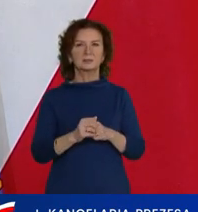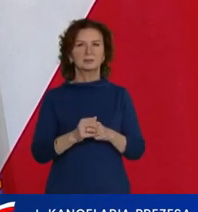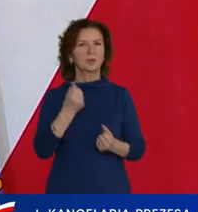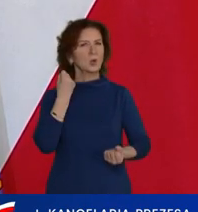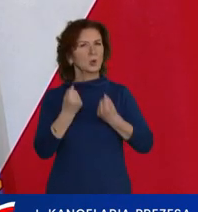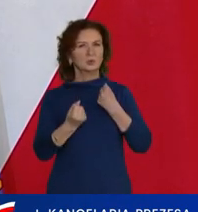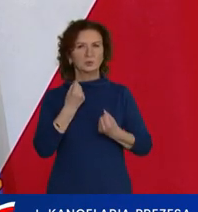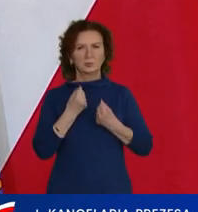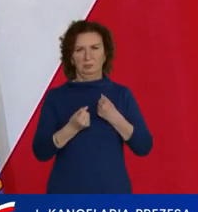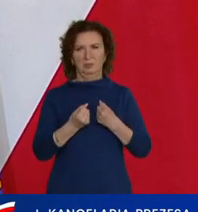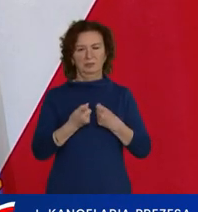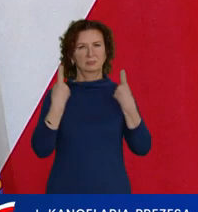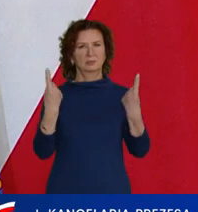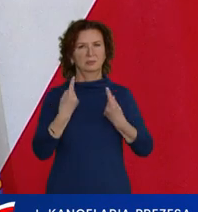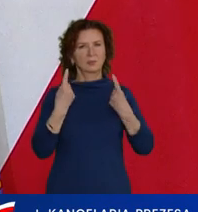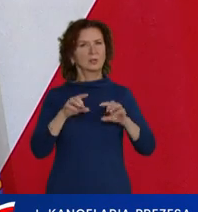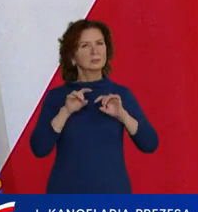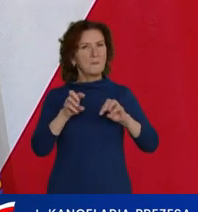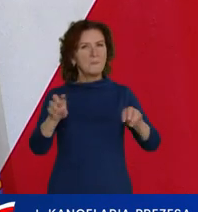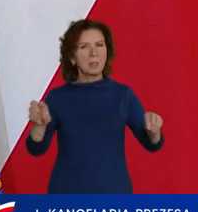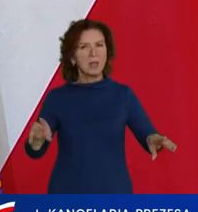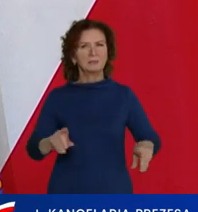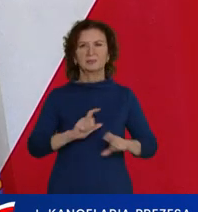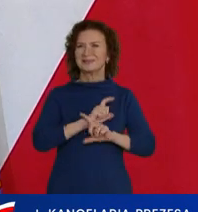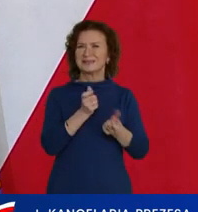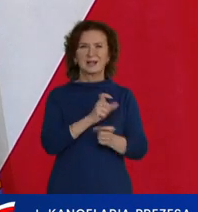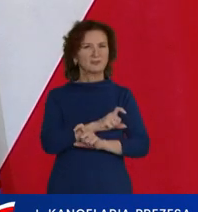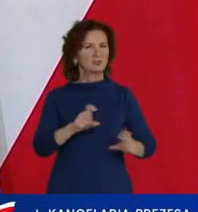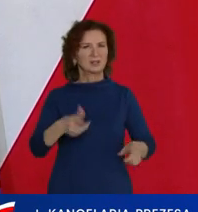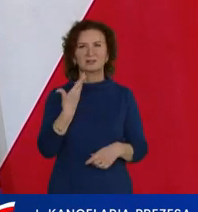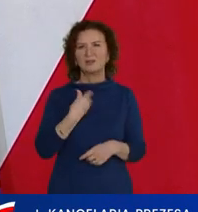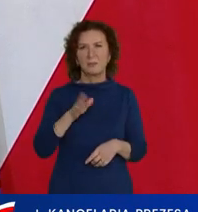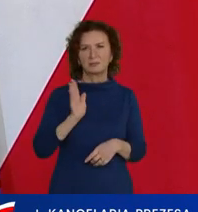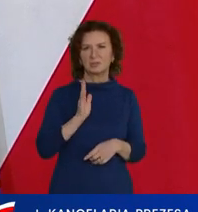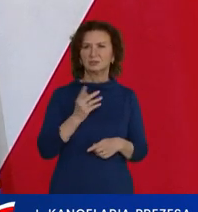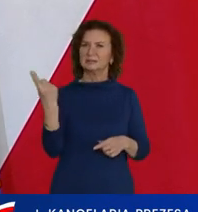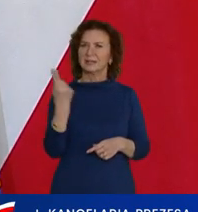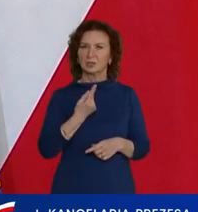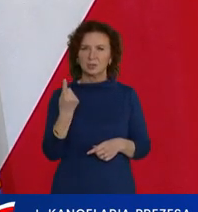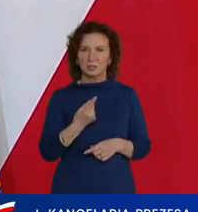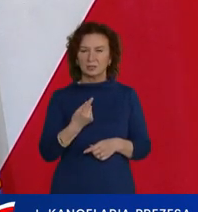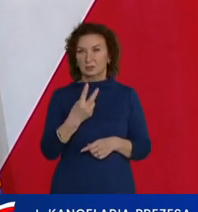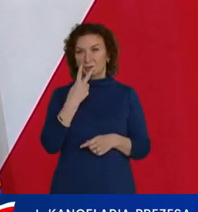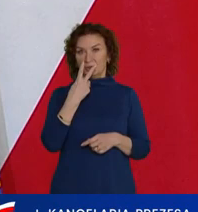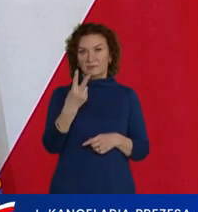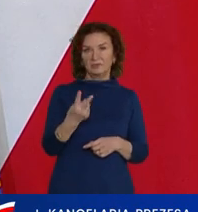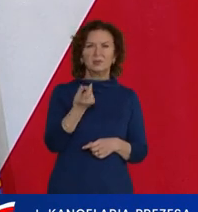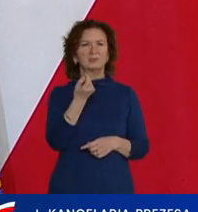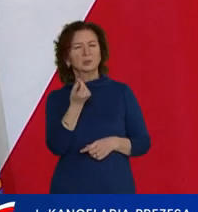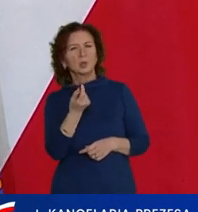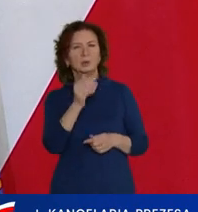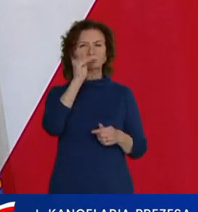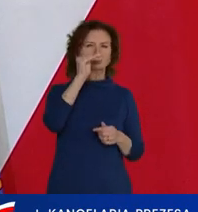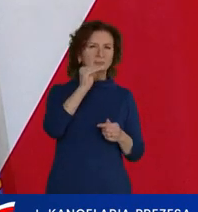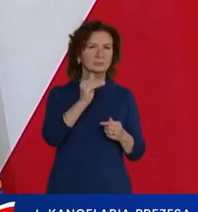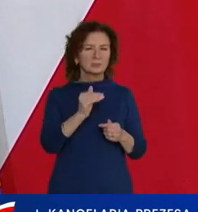trudną rzeczywistością. Pandemia nadal jest realnym zagrożeniem i to, że widzimy pewne niewielkie spadki,